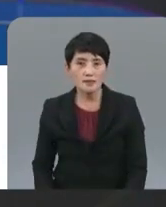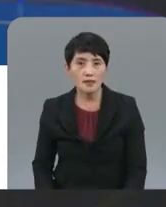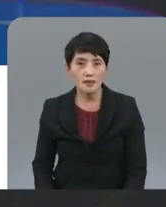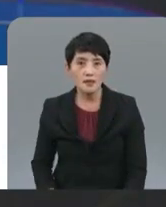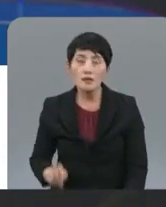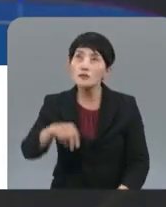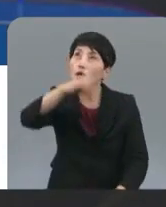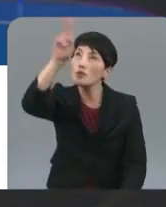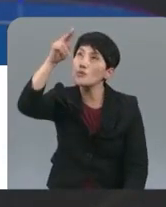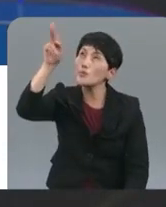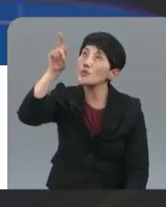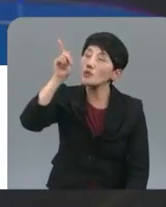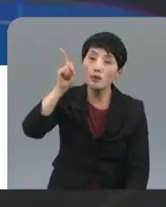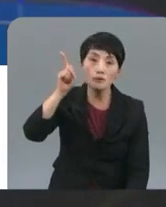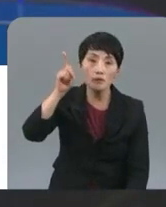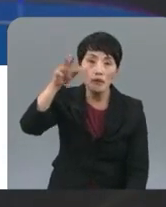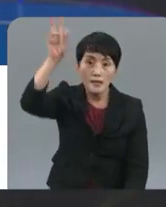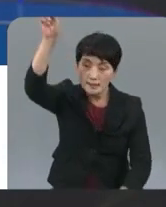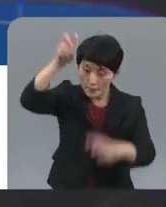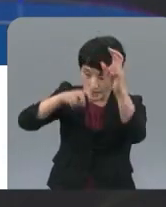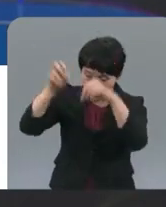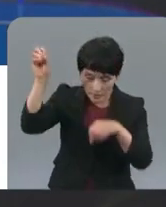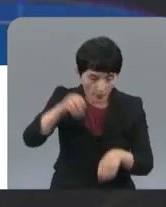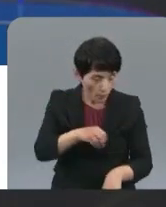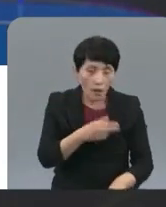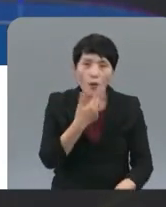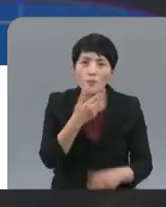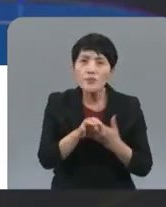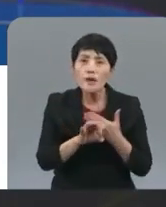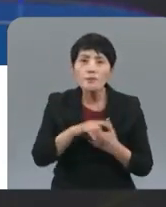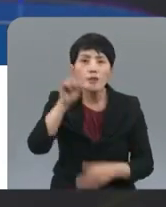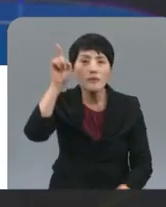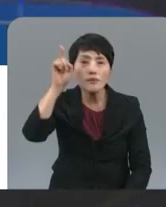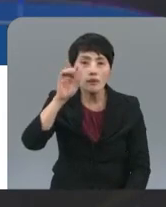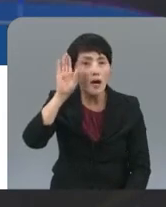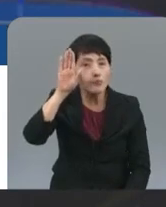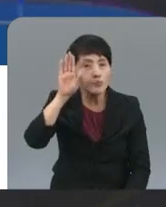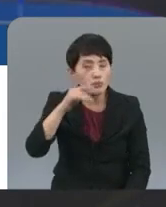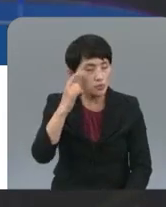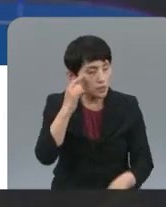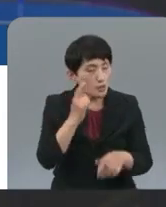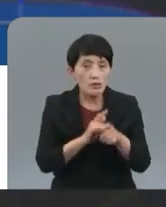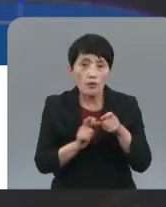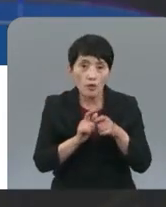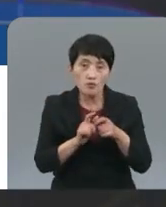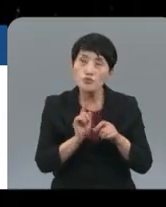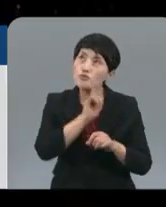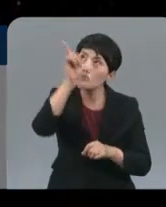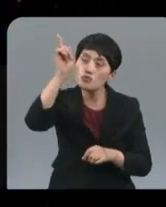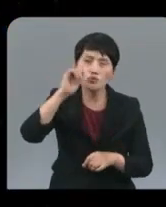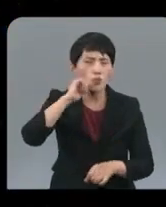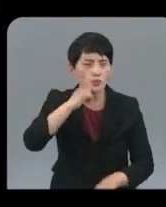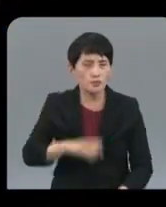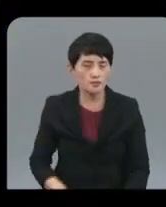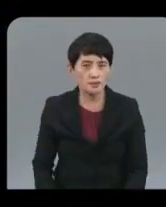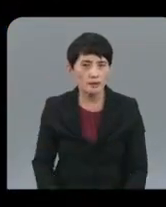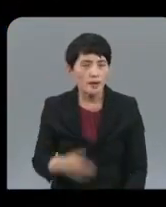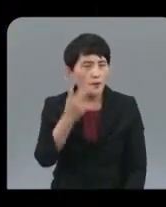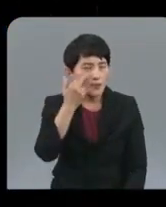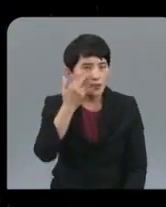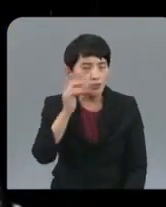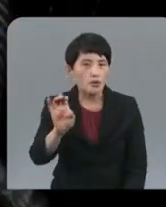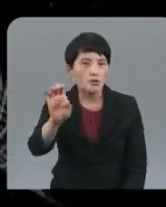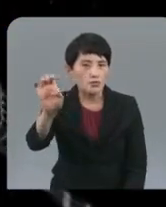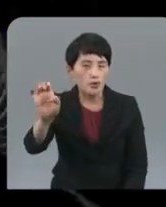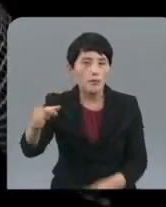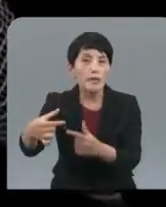hanje Hung menuturkan bahwa peluncuran satelit dalam jumlah yang sangat besar terus terjadi sehingga sekarang adalah Saatnya untuk menghadapi